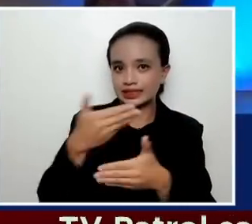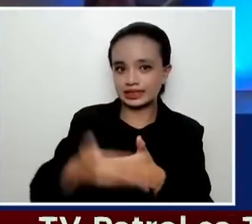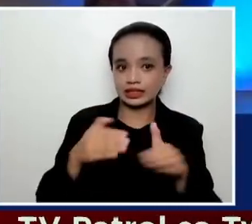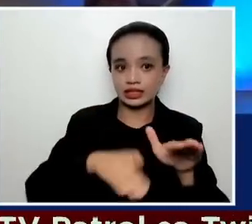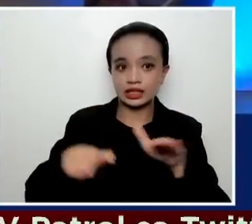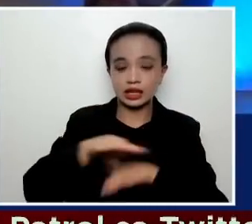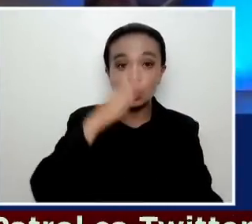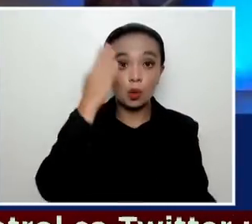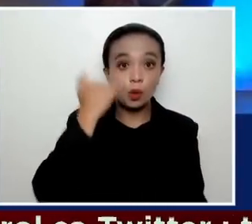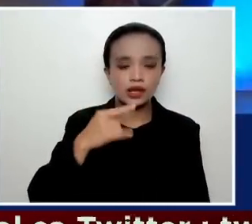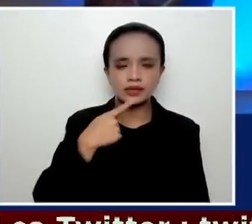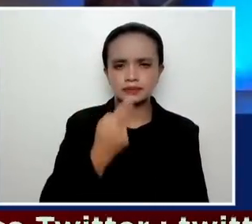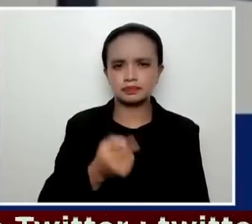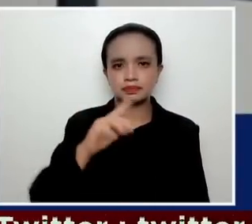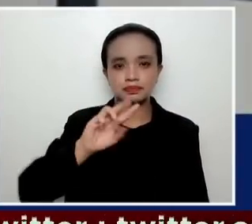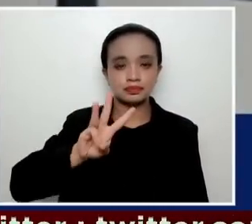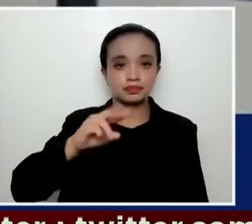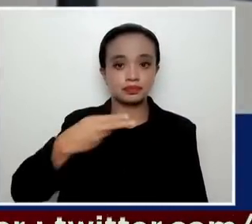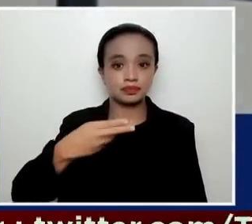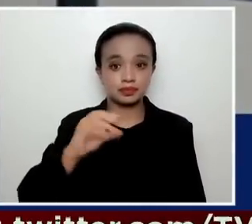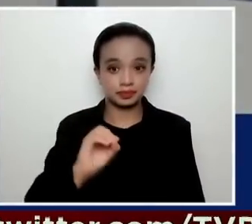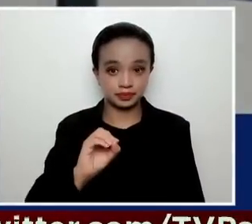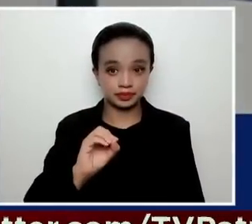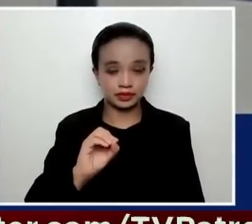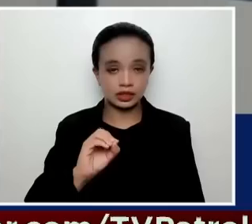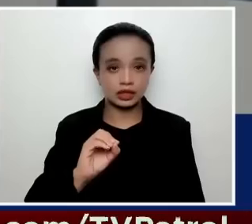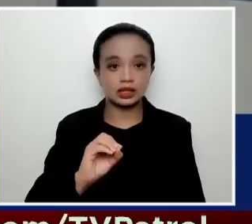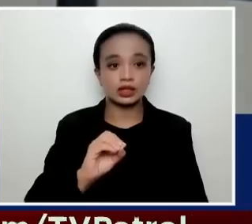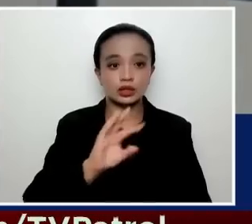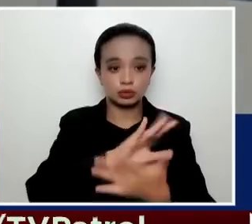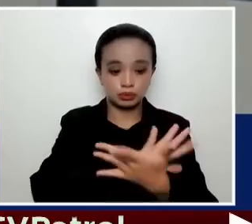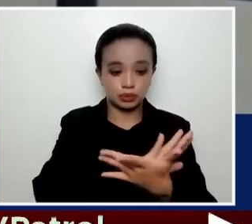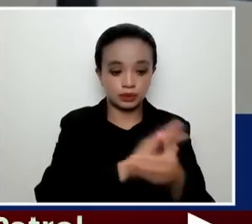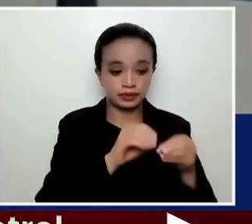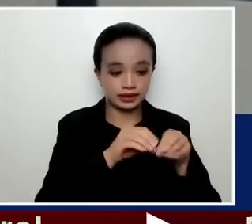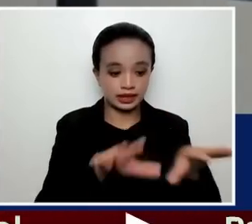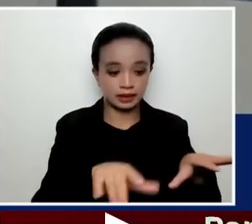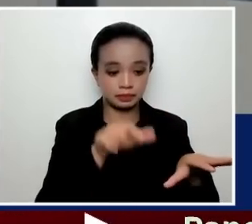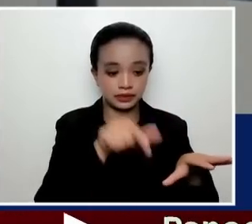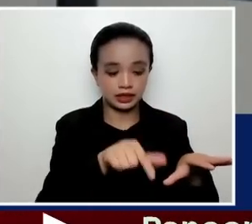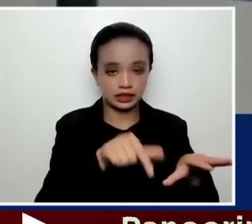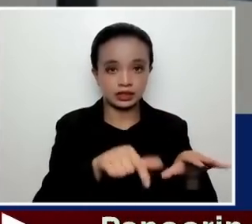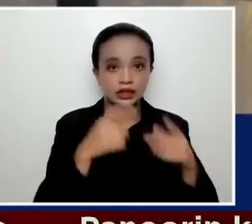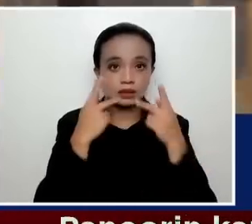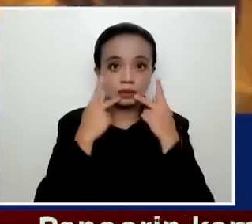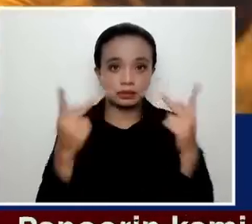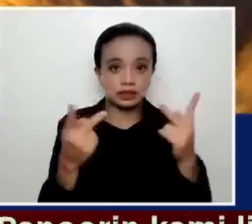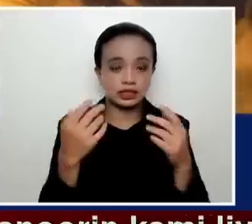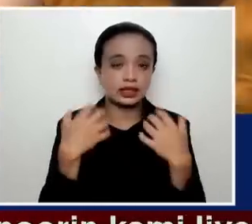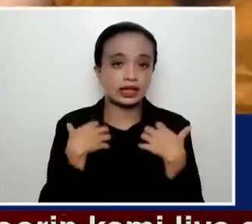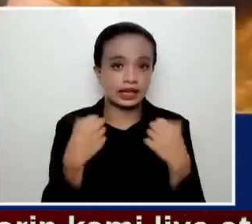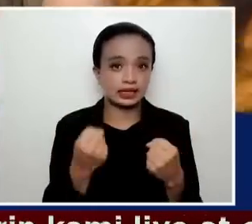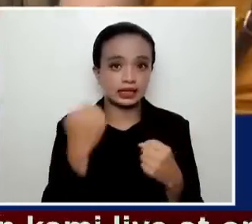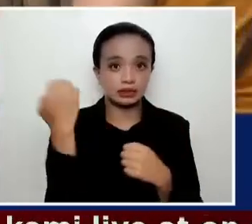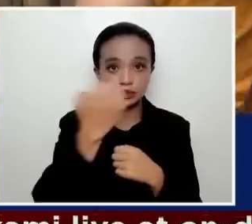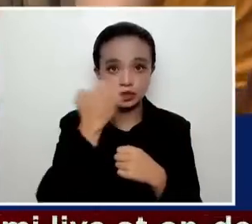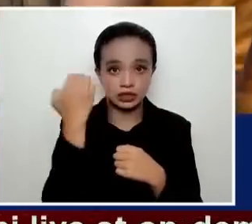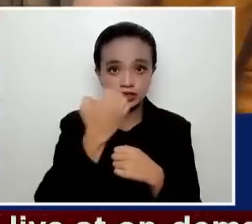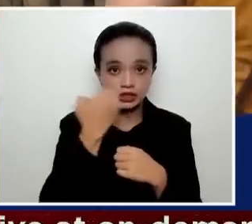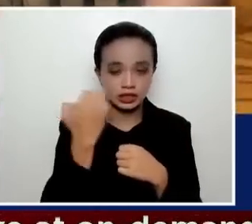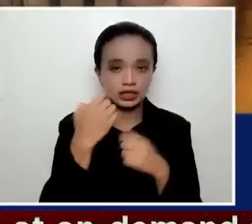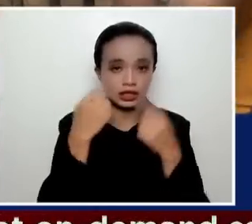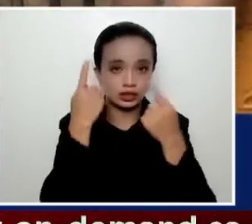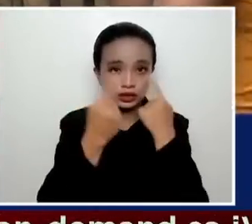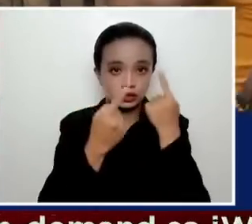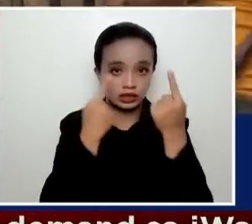Health Organization ang pagiging public health emergency of international concern ng COVID-19. Sa ngayon, habang wala